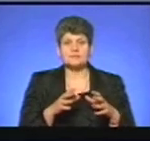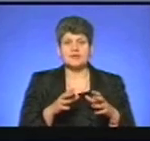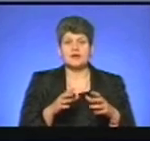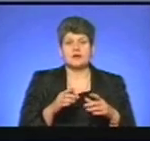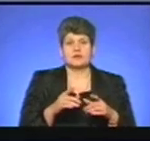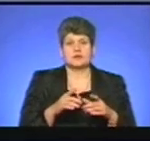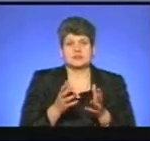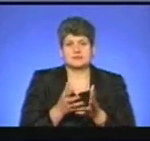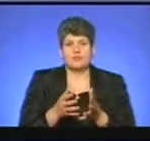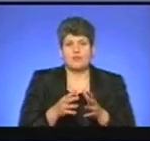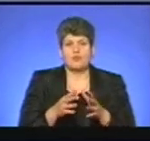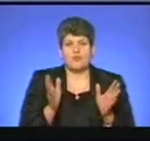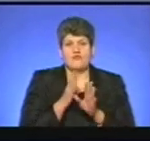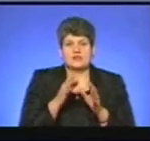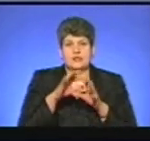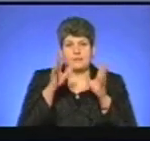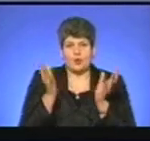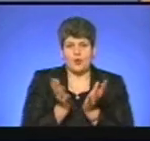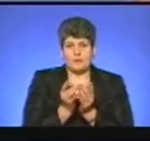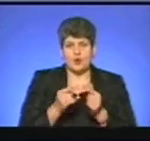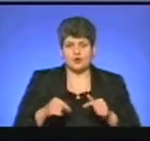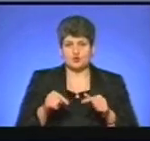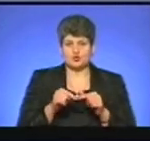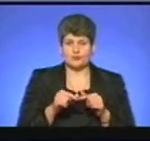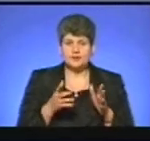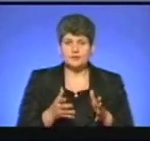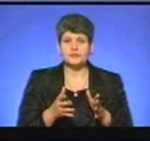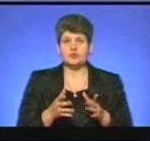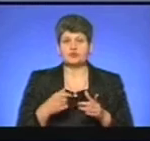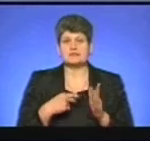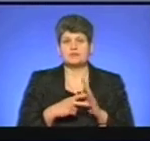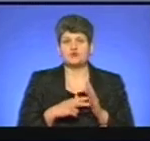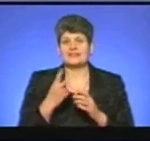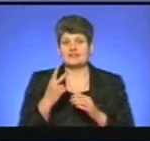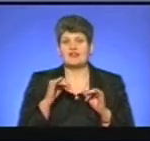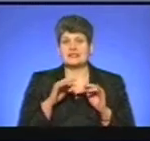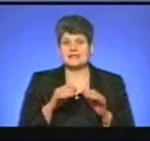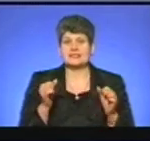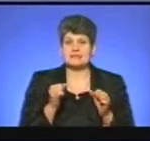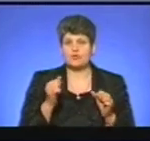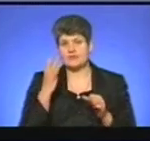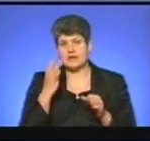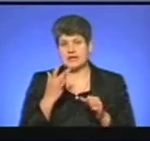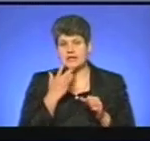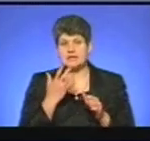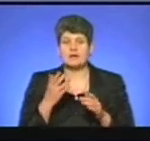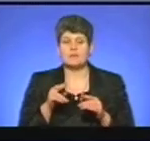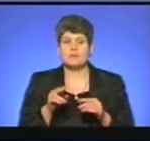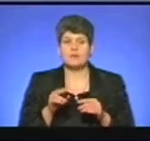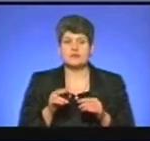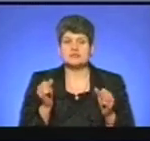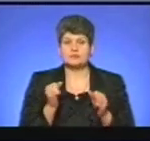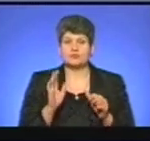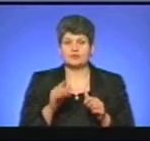повітряними кулями організовувати заходи, то ми на наступний рік запланували вже два заходи – зимовий і літній по повітроплаванню. Зимовий